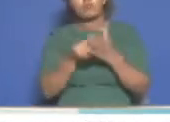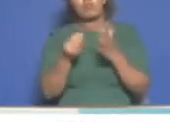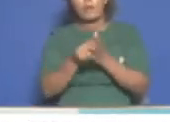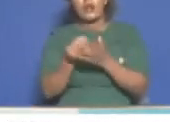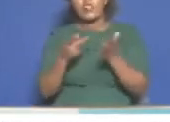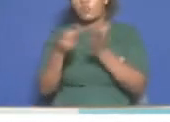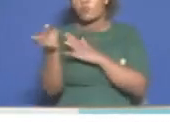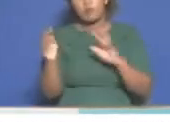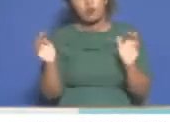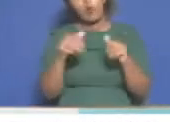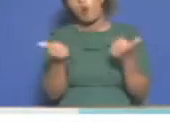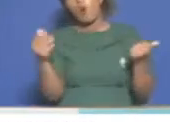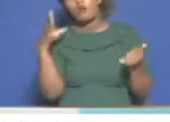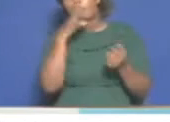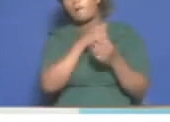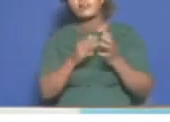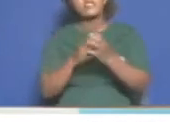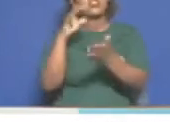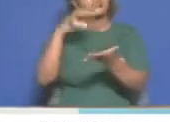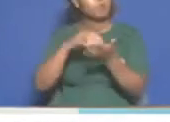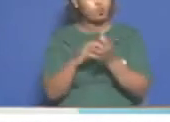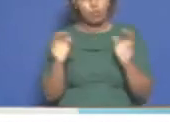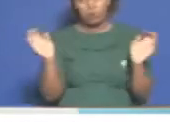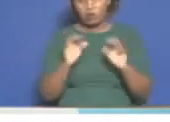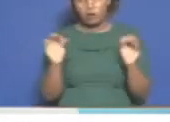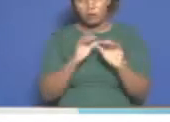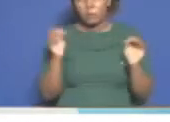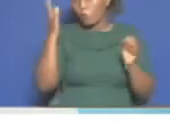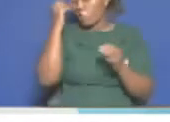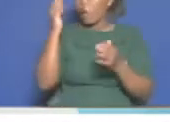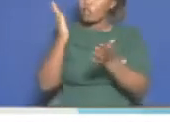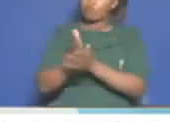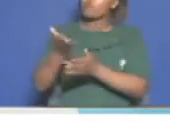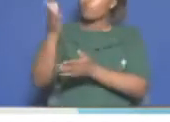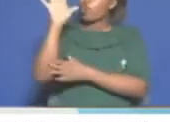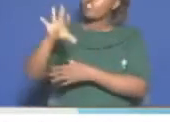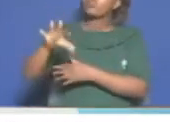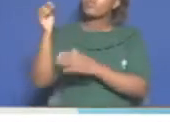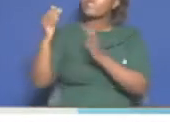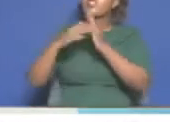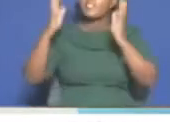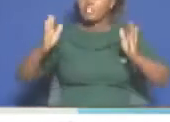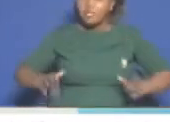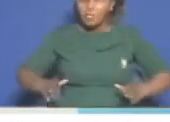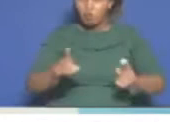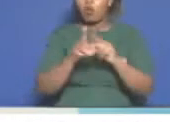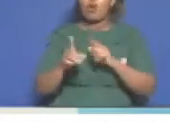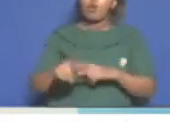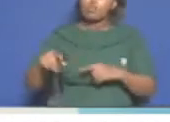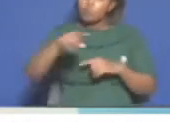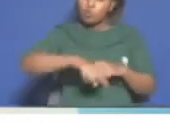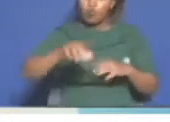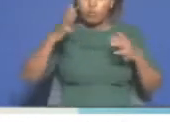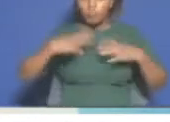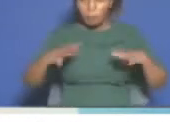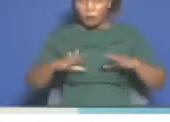kukosa nafasi za uongozi katika nchi hii. Kwa sababu Mungu ndiye anateua viongozi, na inatupasa sisi kama mtu ana ari ya